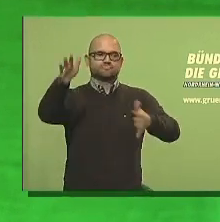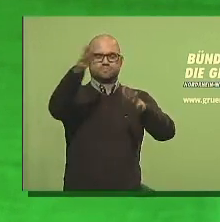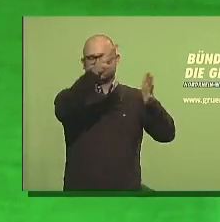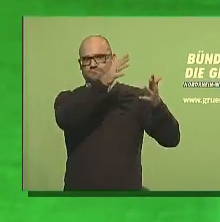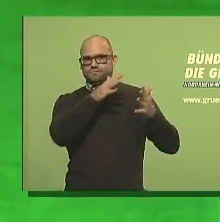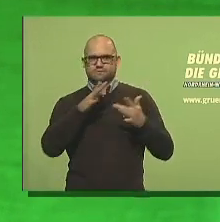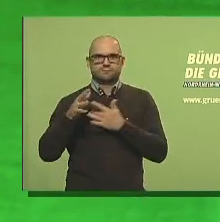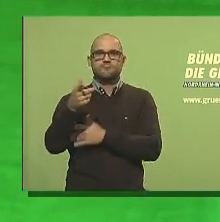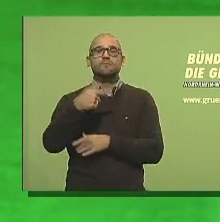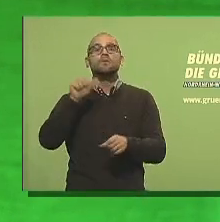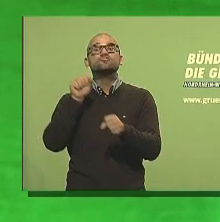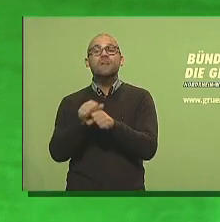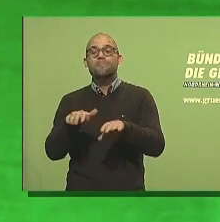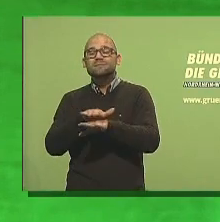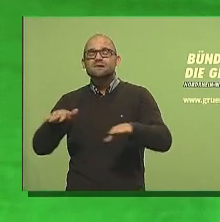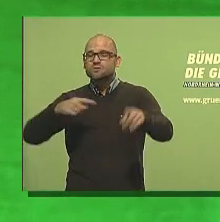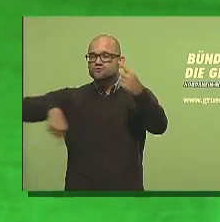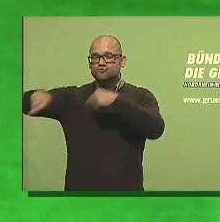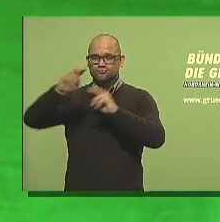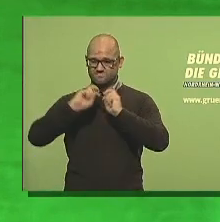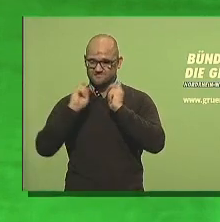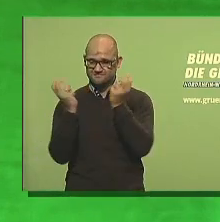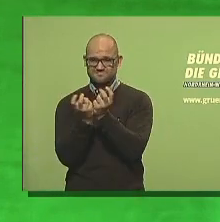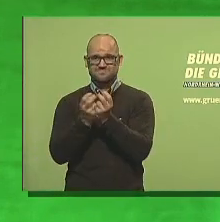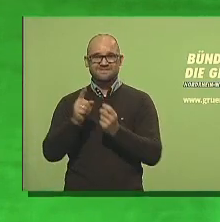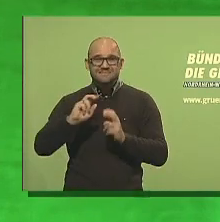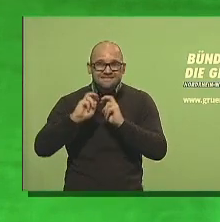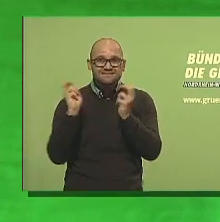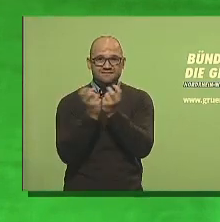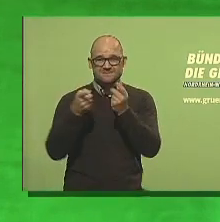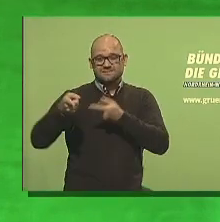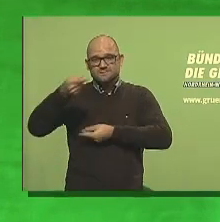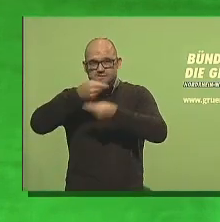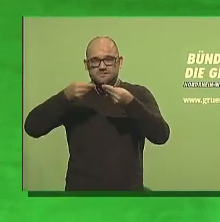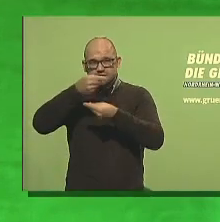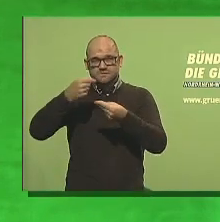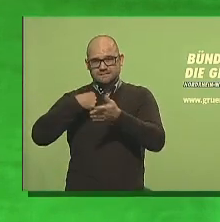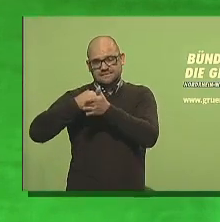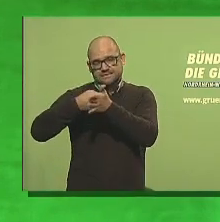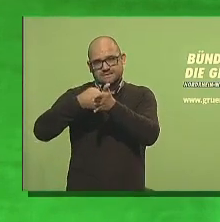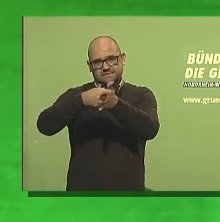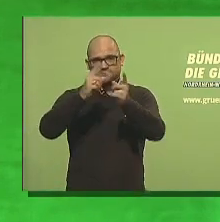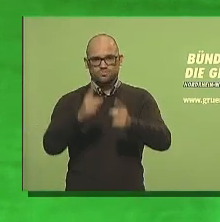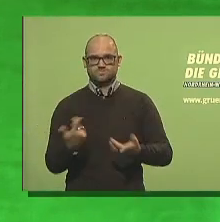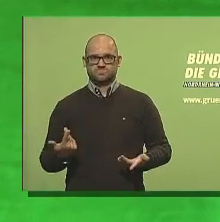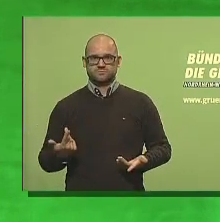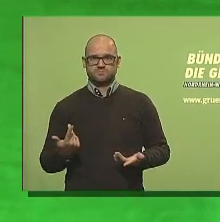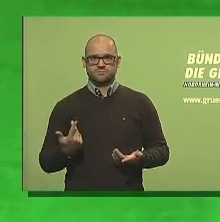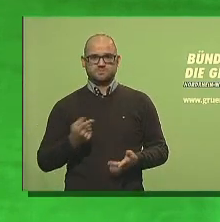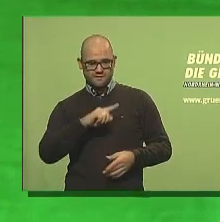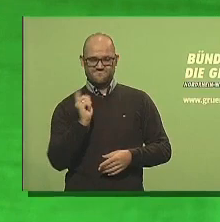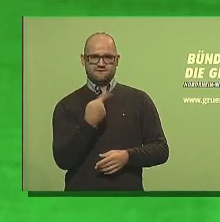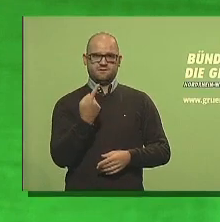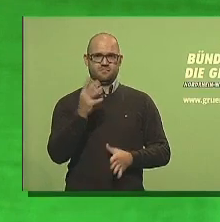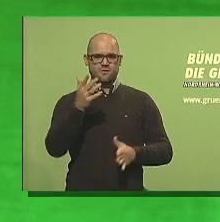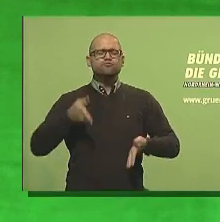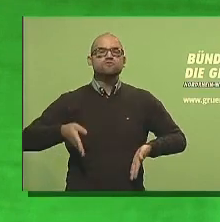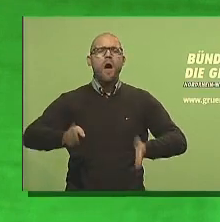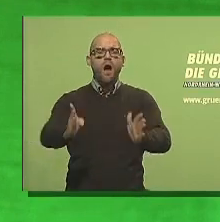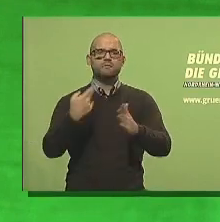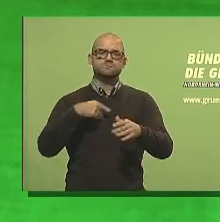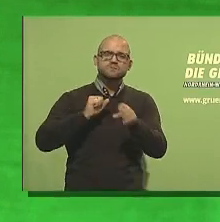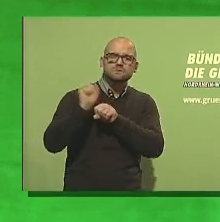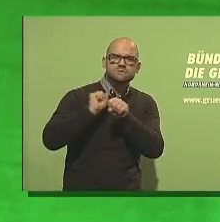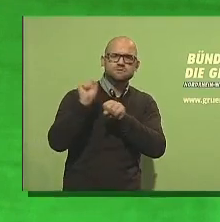Der Kampf gegen rechts, der findet da statt, wo wir auf die Straße gehen, manchmal uns auch auf die Straße setzen, der findet im